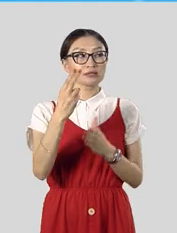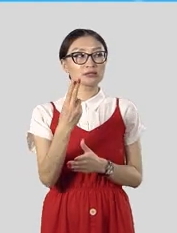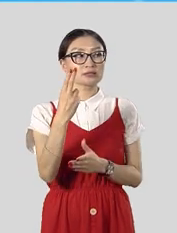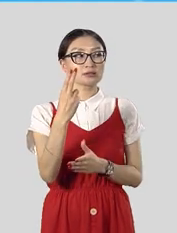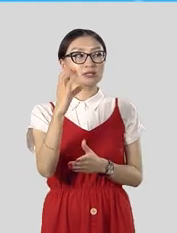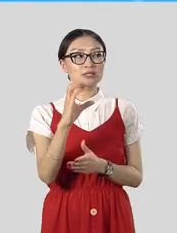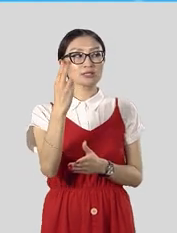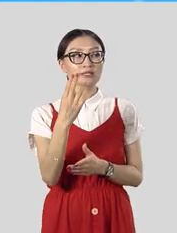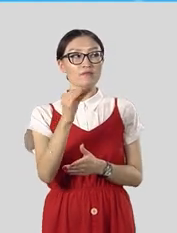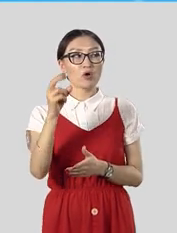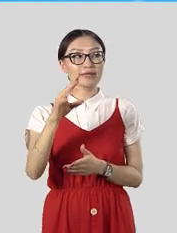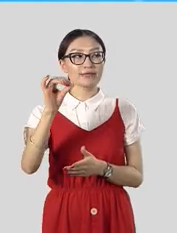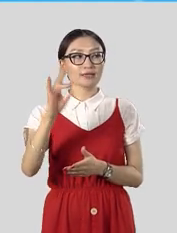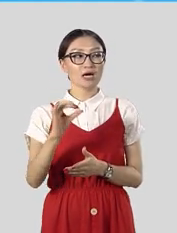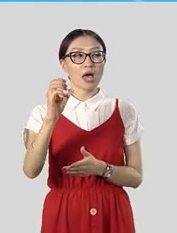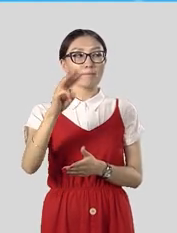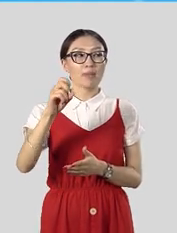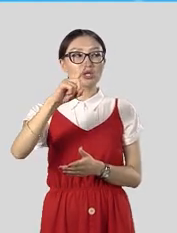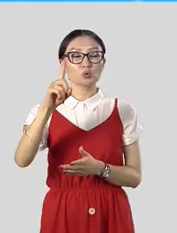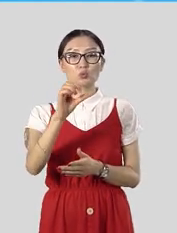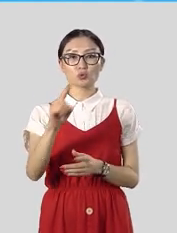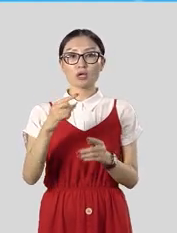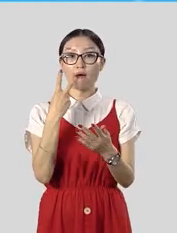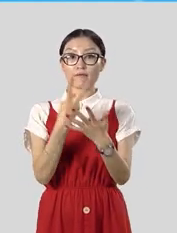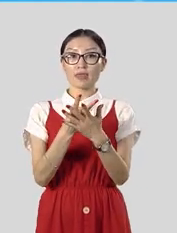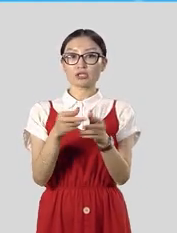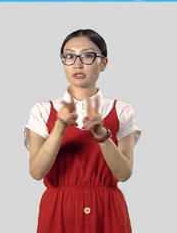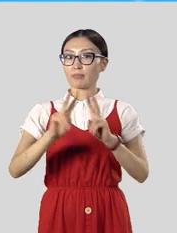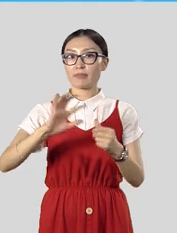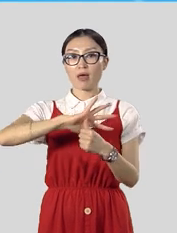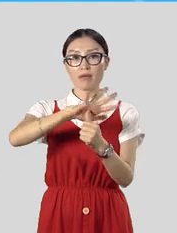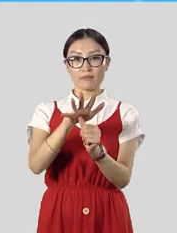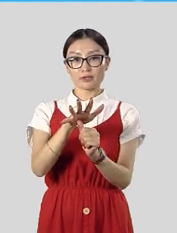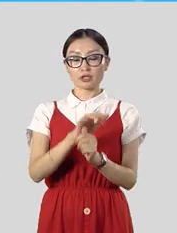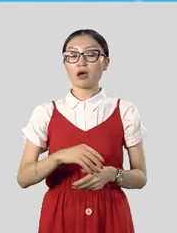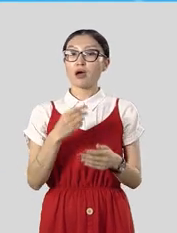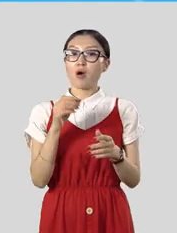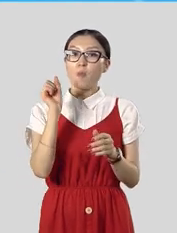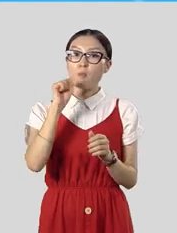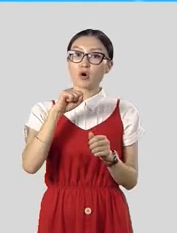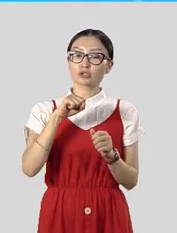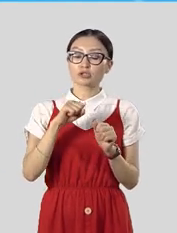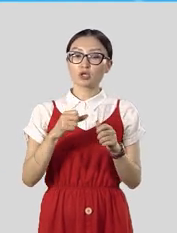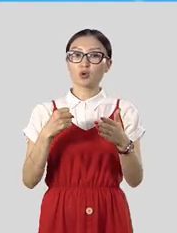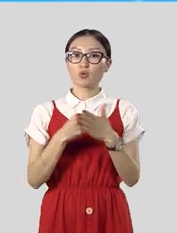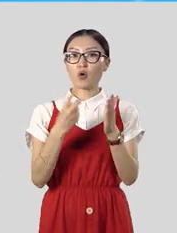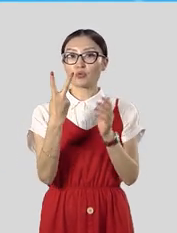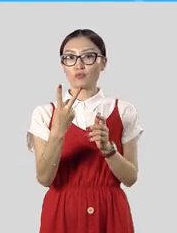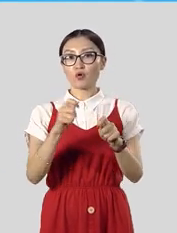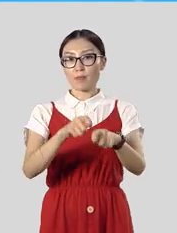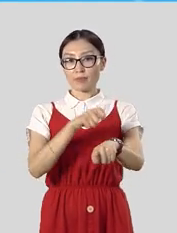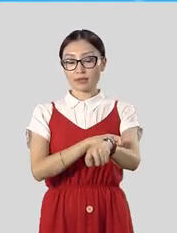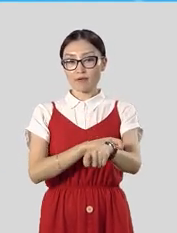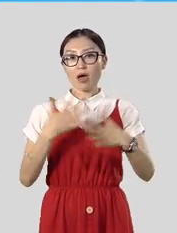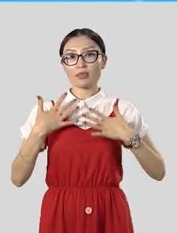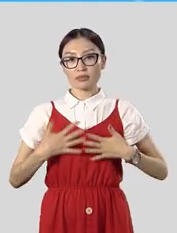медуз внешне напоминают зонтик. Диаметр зонтика у некоторых медуз может достигать 2 метров.